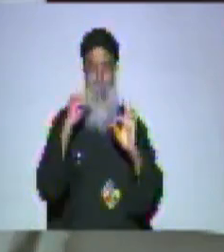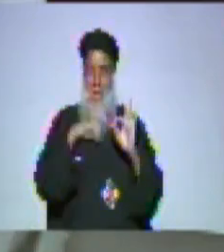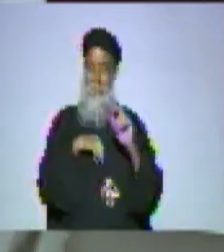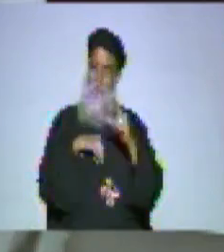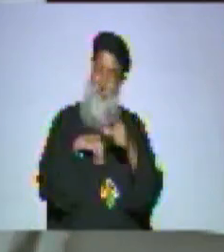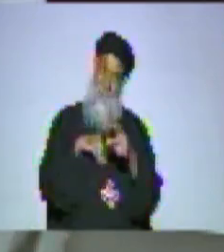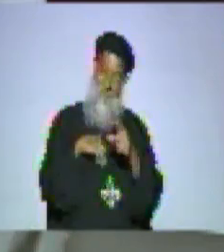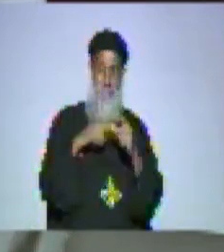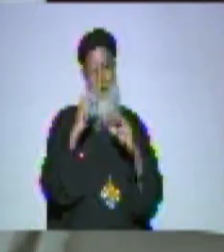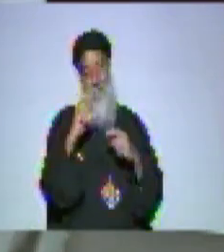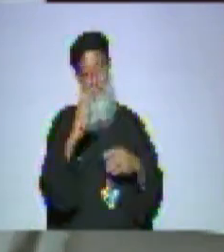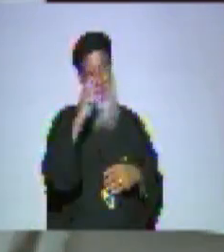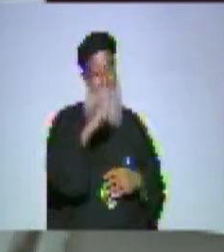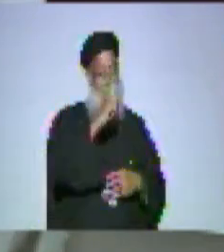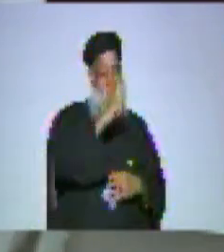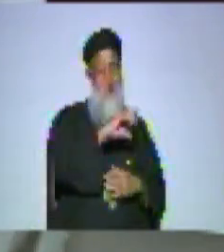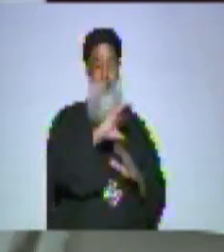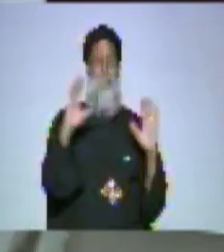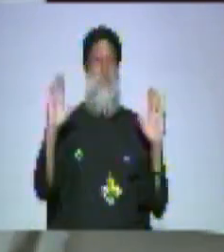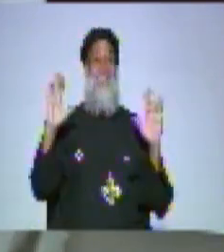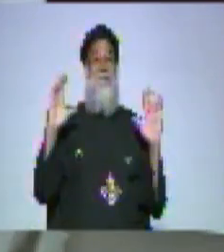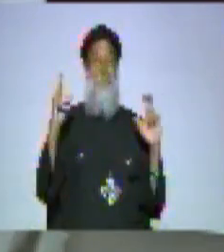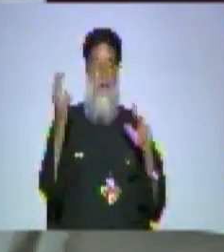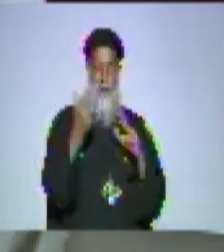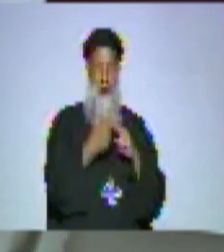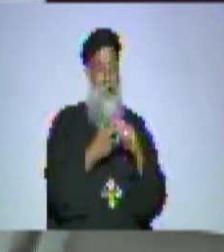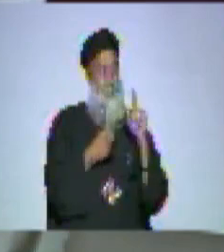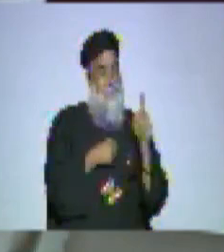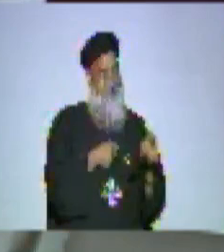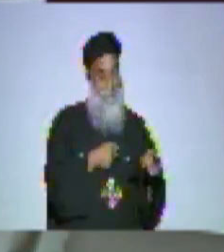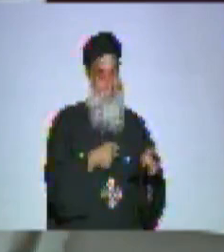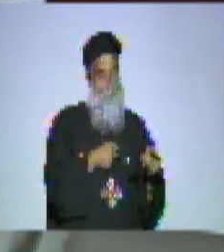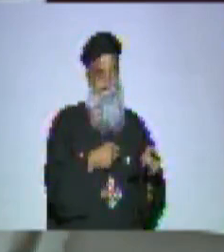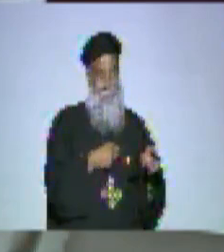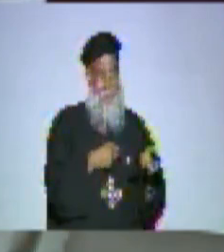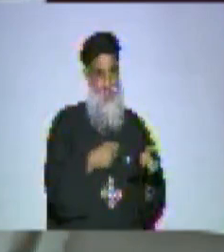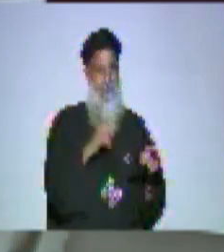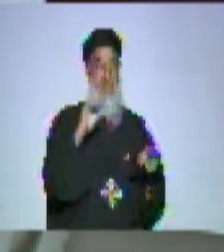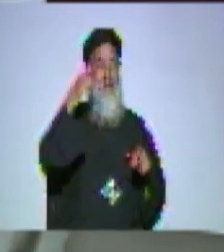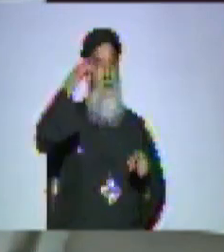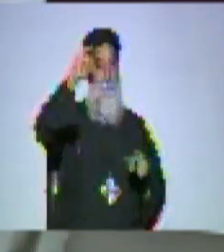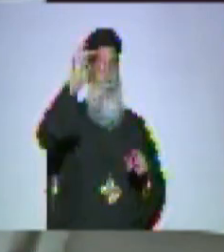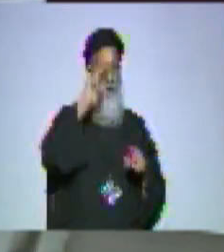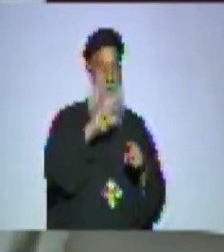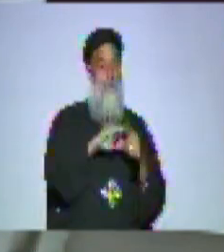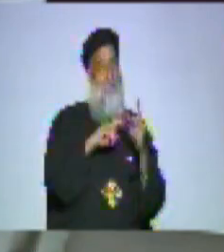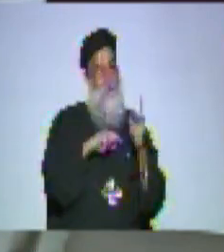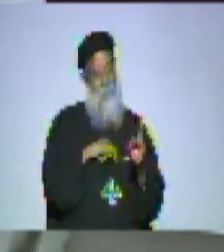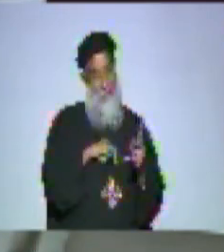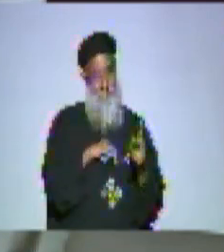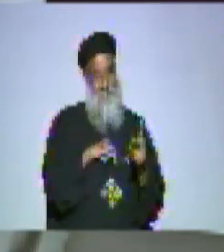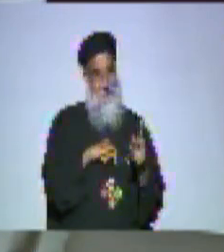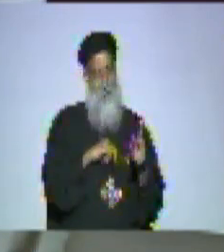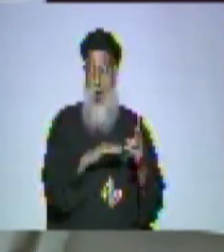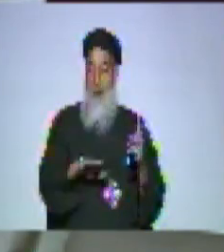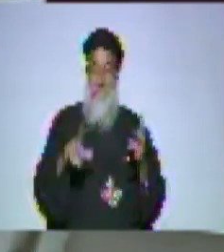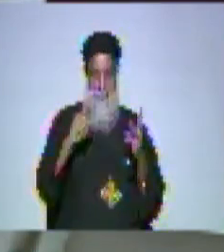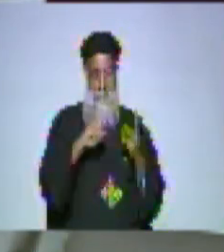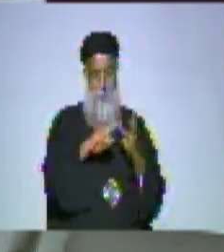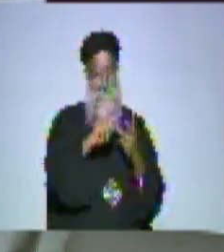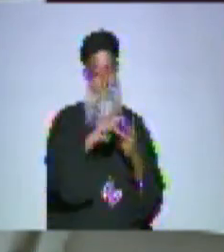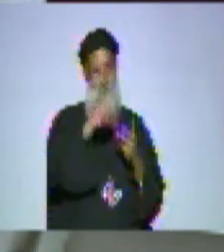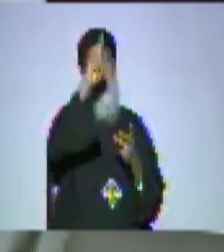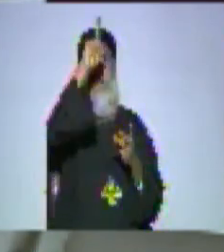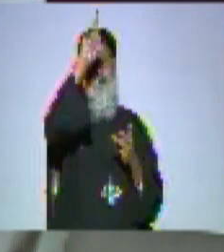لارض المزروعه والبشر لو زاد يضر مين يعرف بقى الكميه دي ربنا